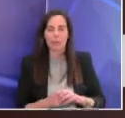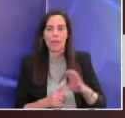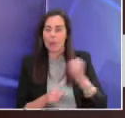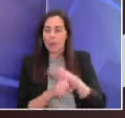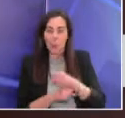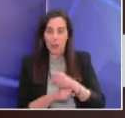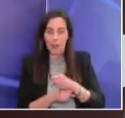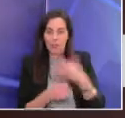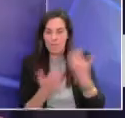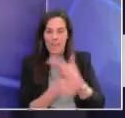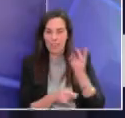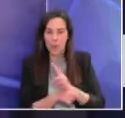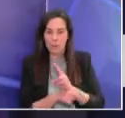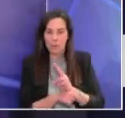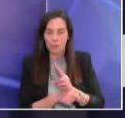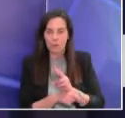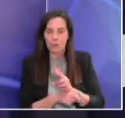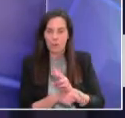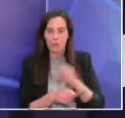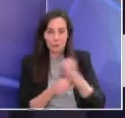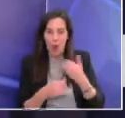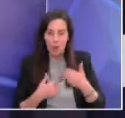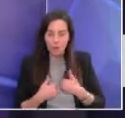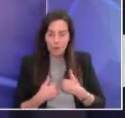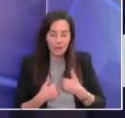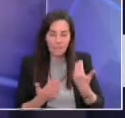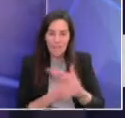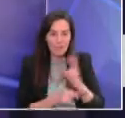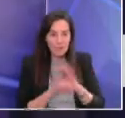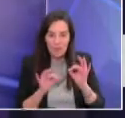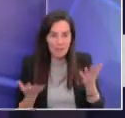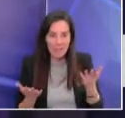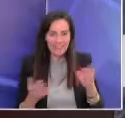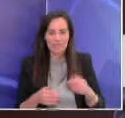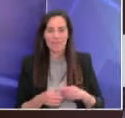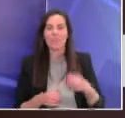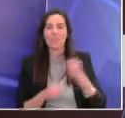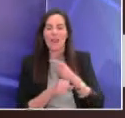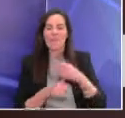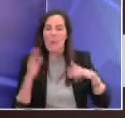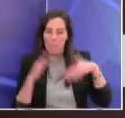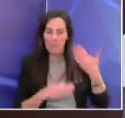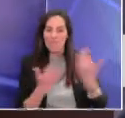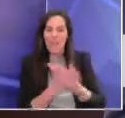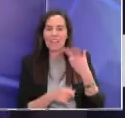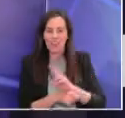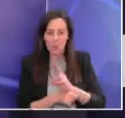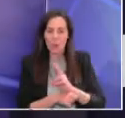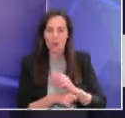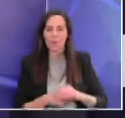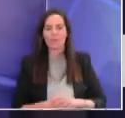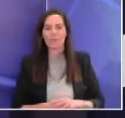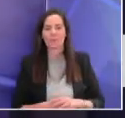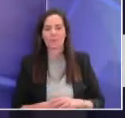עליך לצורך העניין פייק ניוז, הכלים שיש לך... עשו עליי פייק ניוז כבר, חבר'ה, נו, חייך. כשיעשו עליך בפעם הבאה, פייק ניוז. עשו עליי הרבה פייק